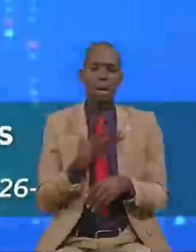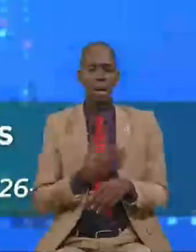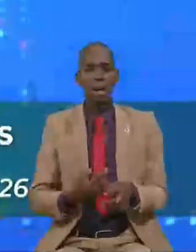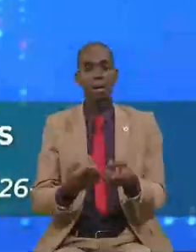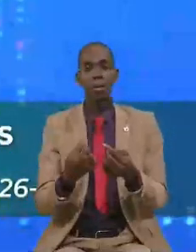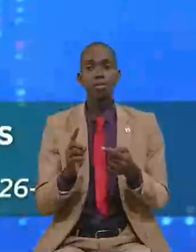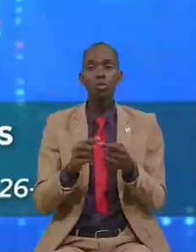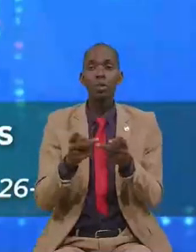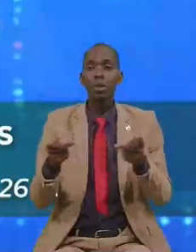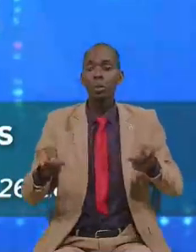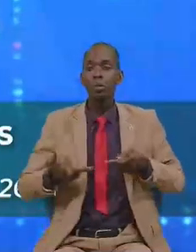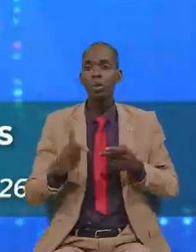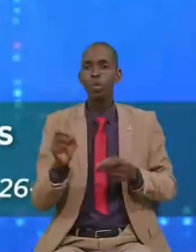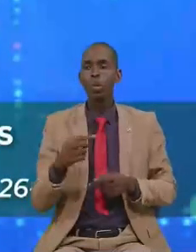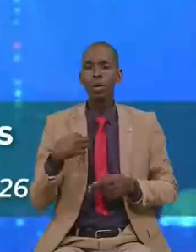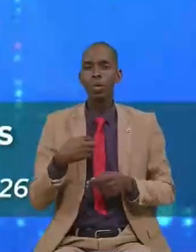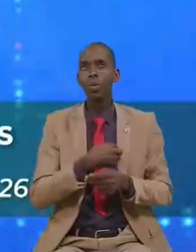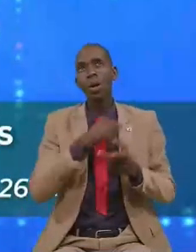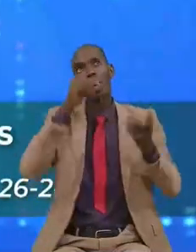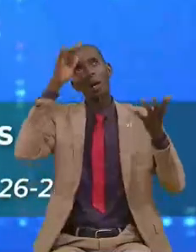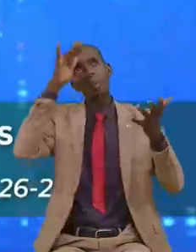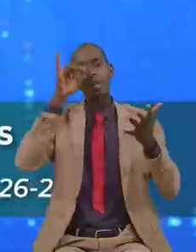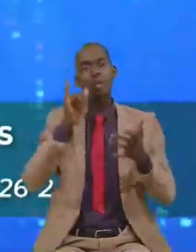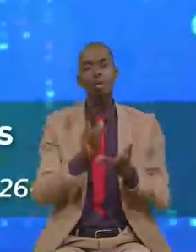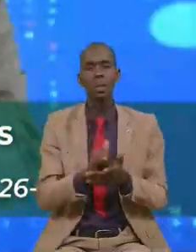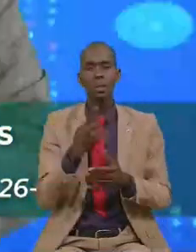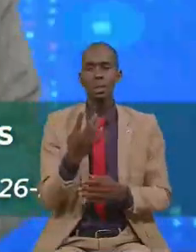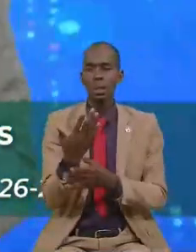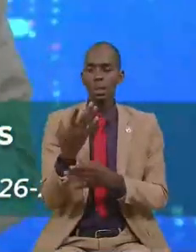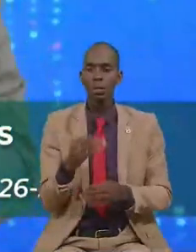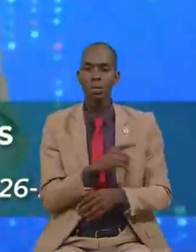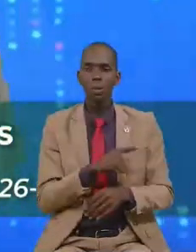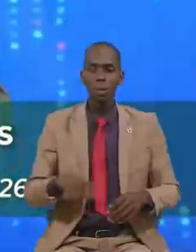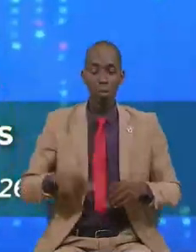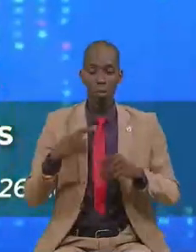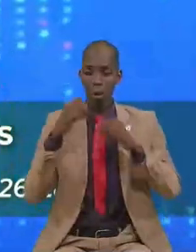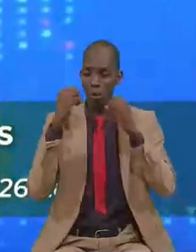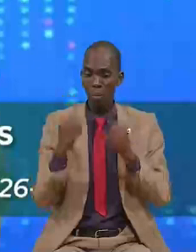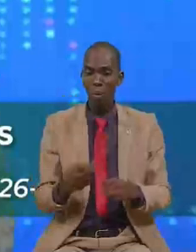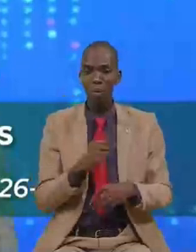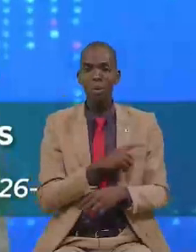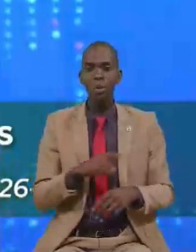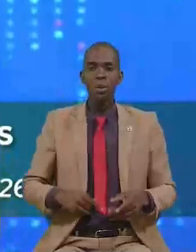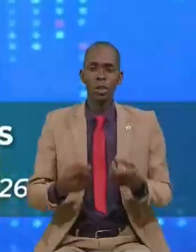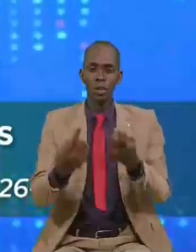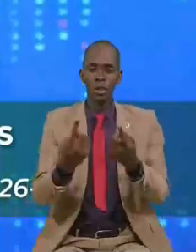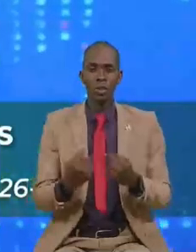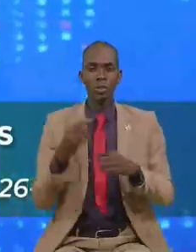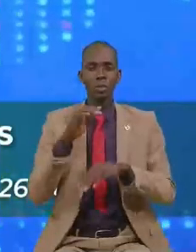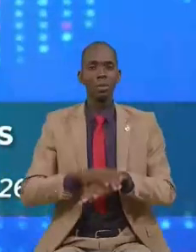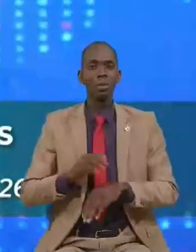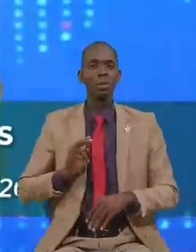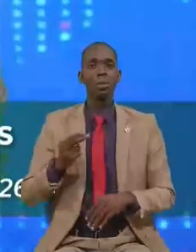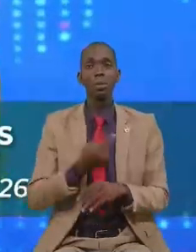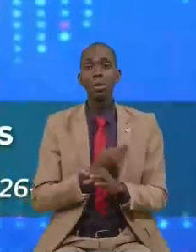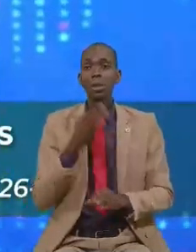venons là où nous espérons que la main du Seigneur, la puissance du Seigneur, vient sur nous. Si